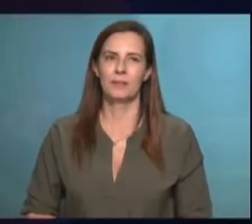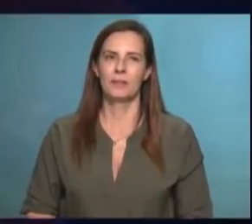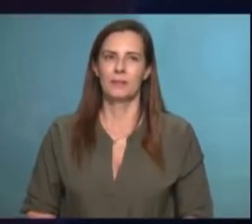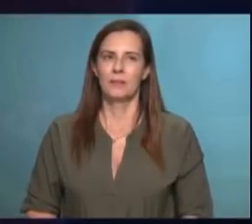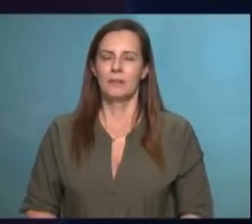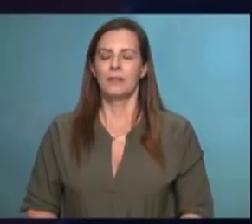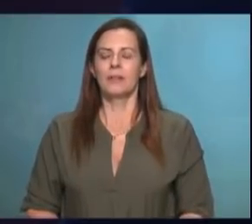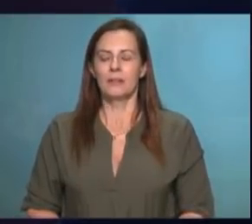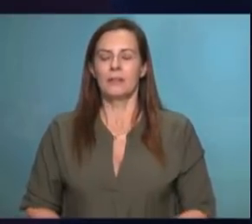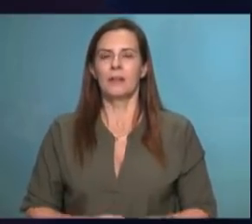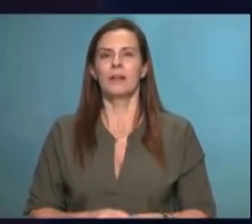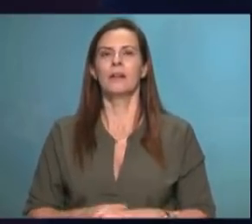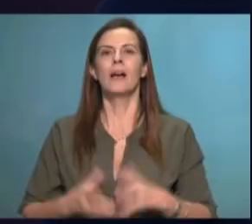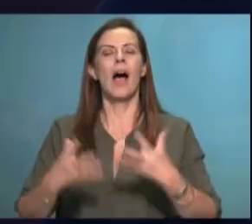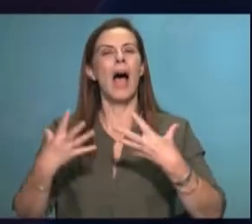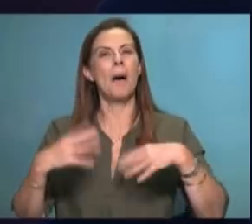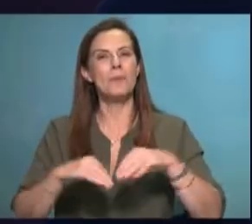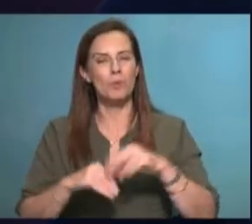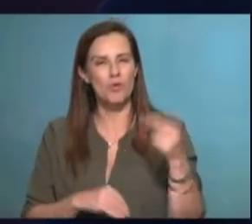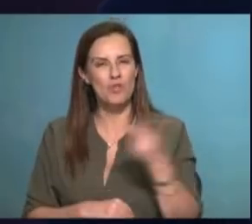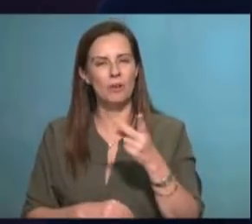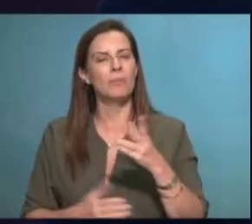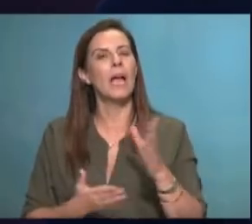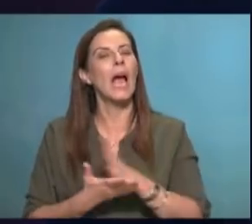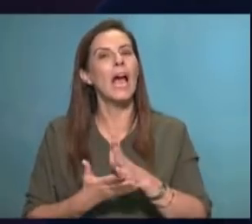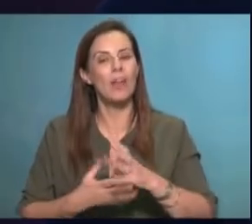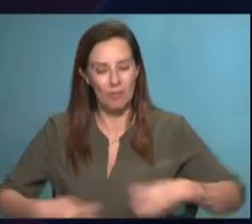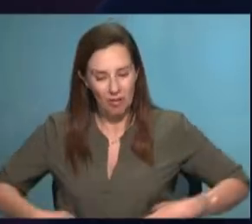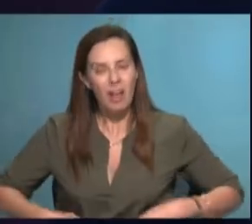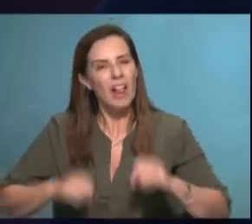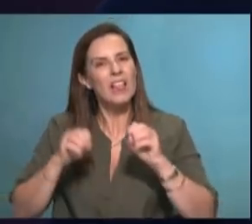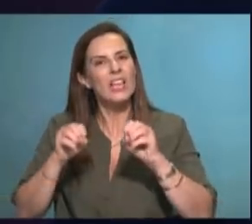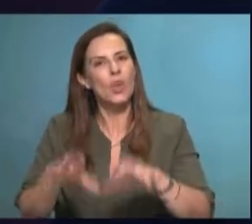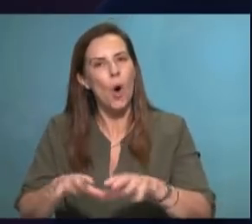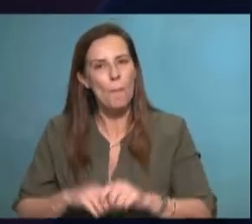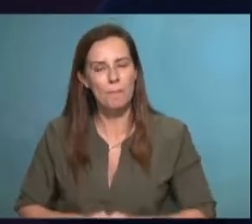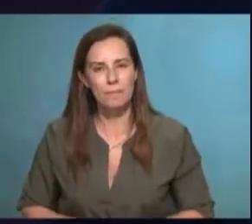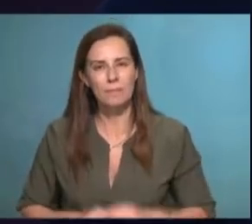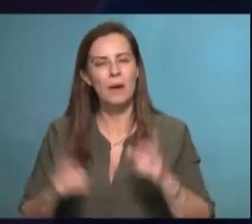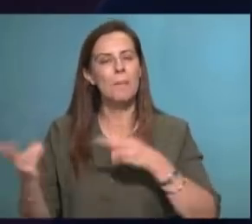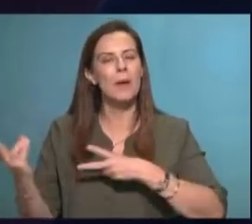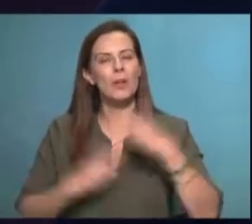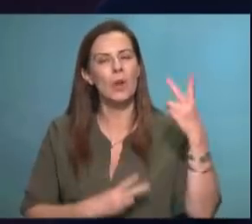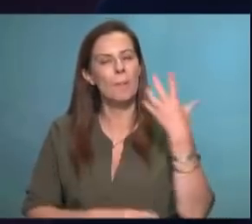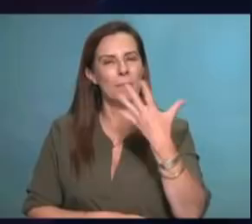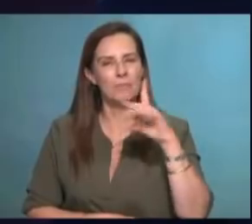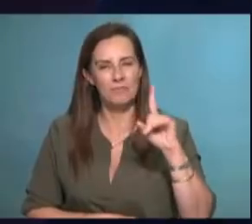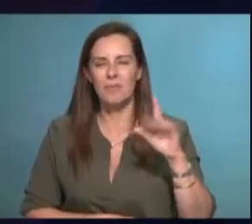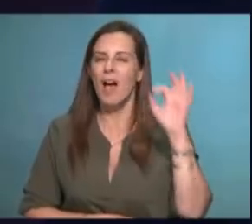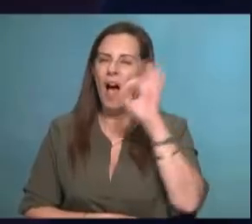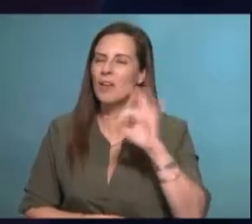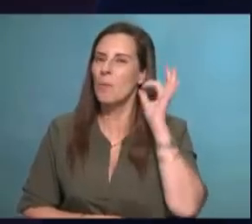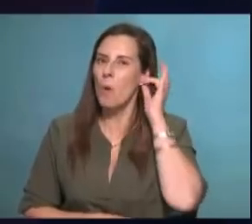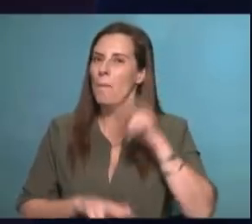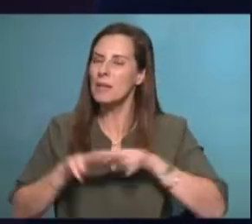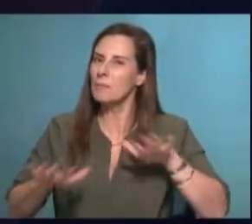שני המשפחות של קים וזיו החליטו לתרום את האיברים של יקיריהם. ובבית החולים בלינסון בפתח תקווה עדיין מאושפזת במצב